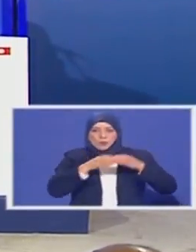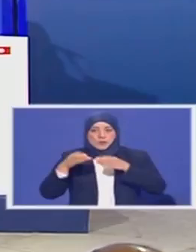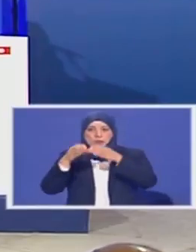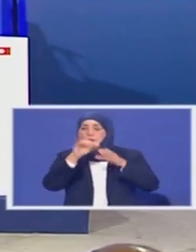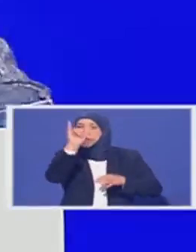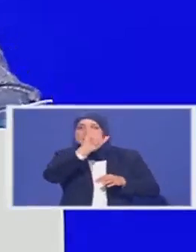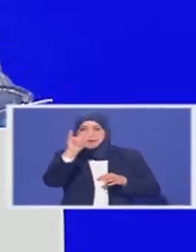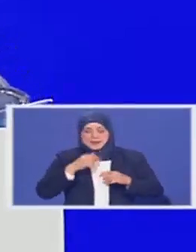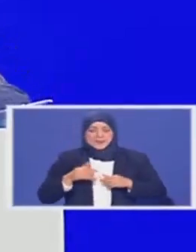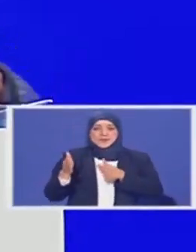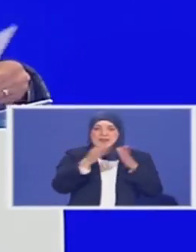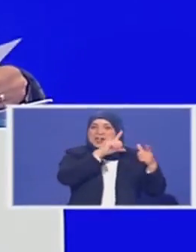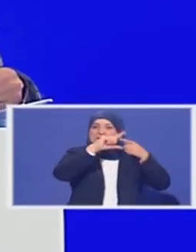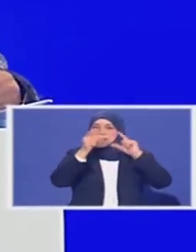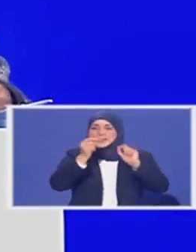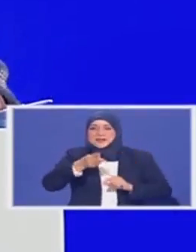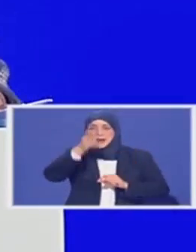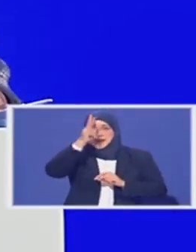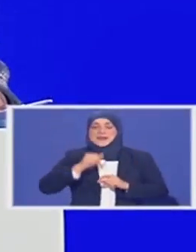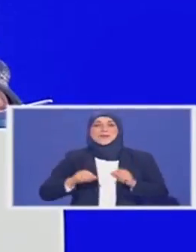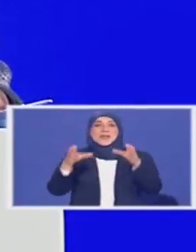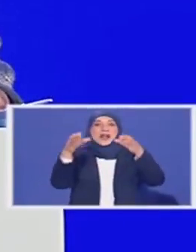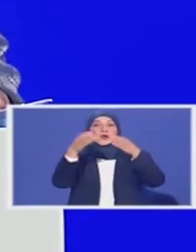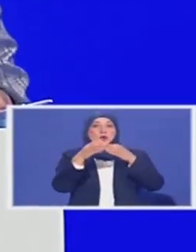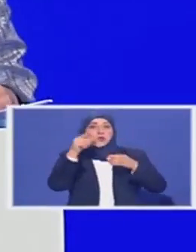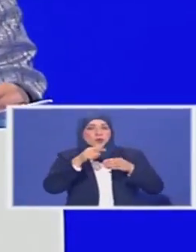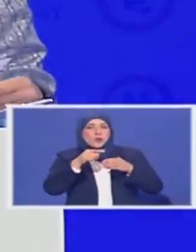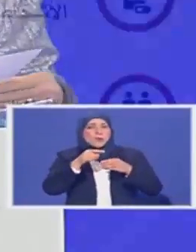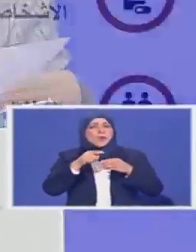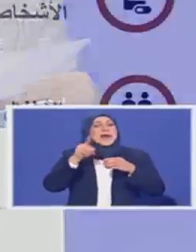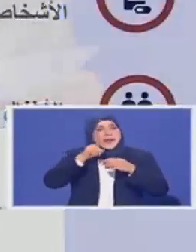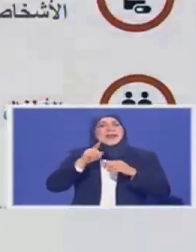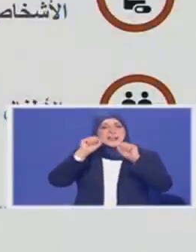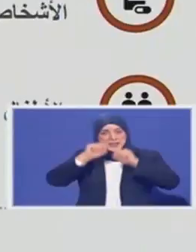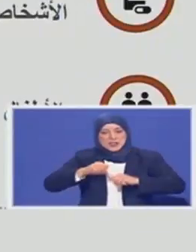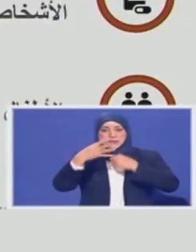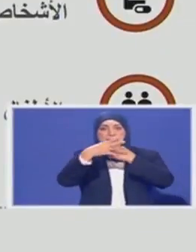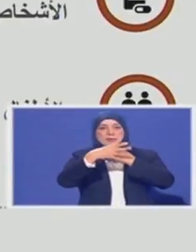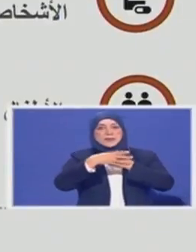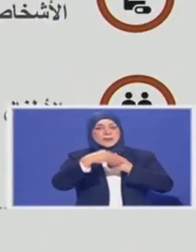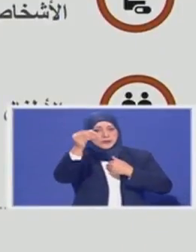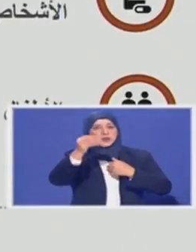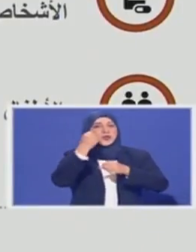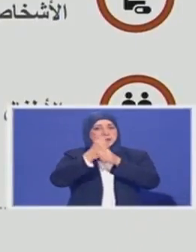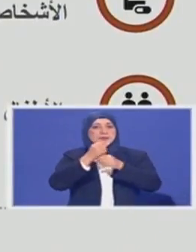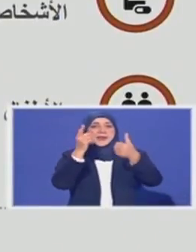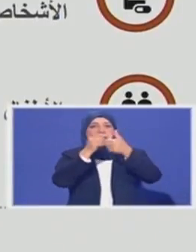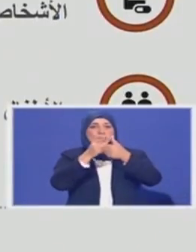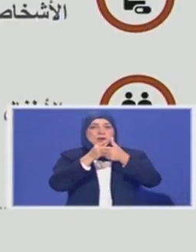لنا الفئات اللي هي غير معنية بالحجر الصحي الموجه أولا، يعني